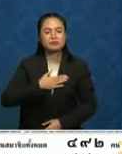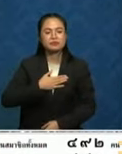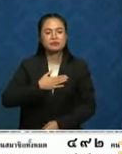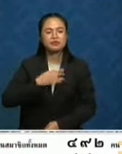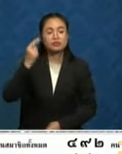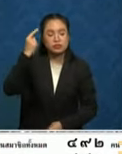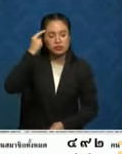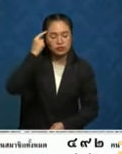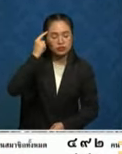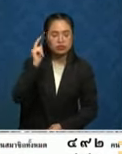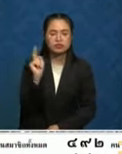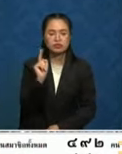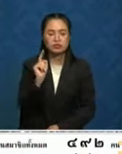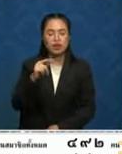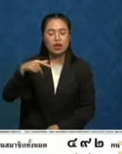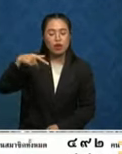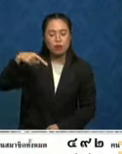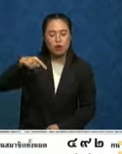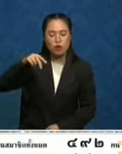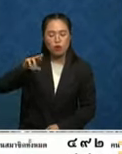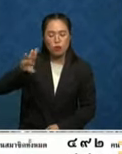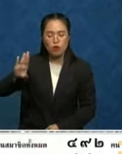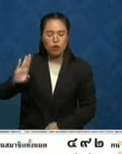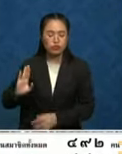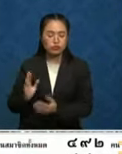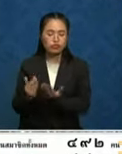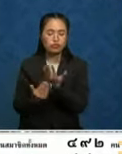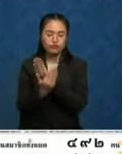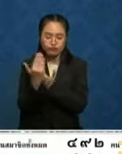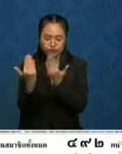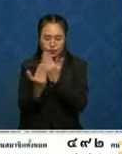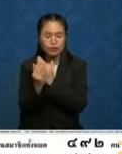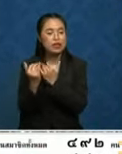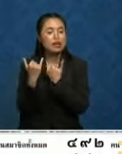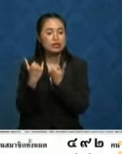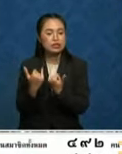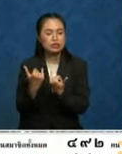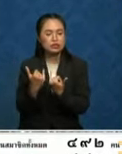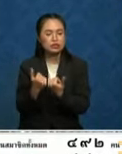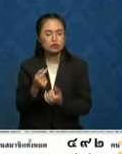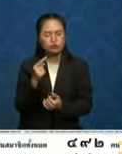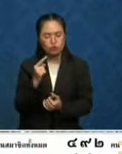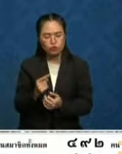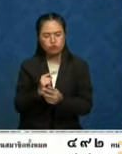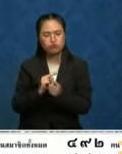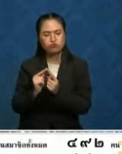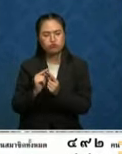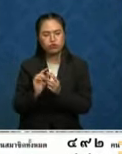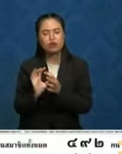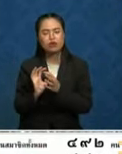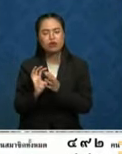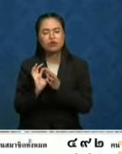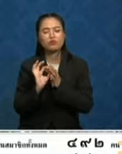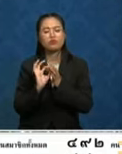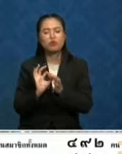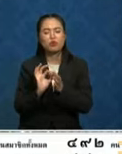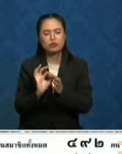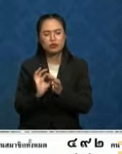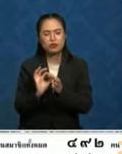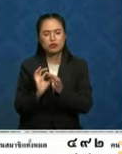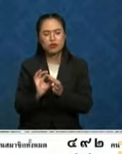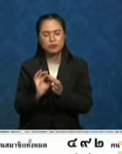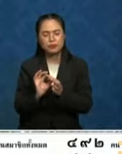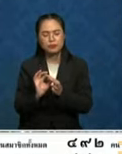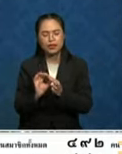อ่าพรบฉบับที่เรากำลังพิจารณาเยนะคะควรจะพูดถึงความยืดหยุ่นและการ